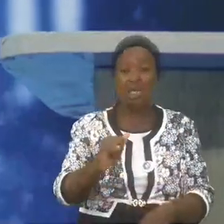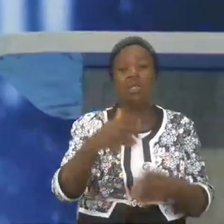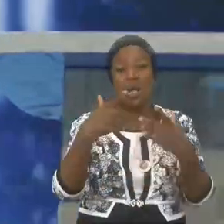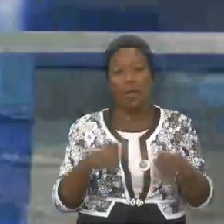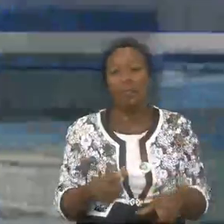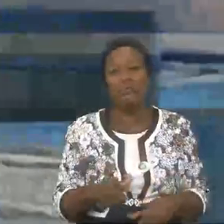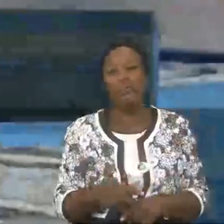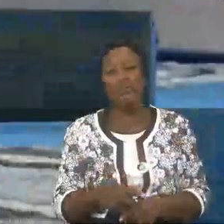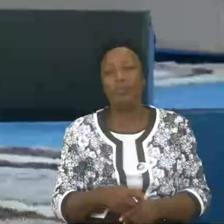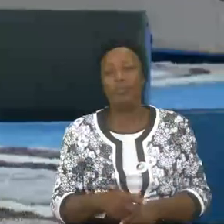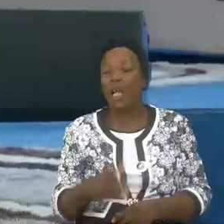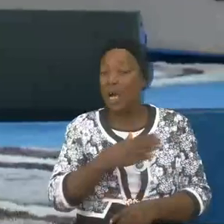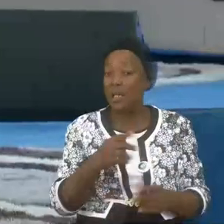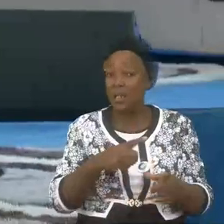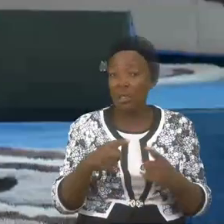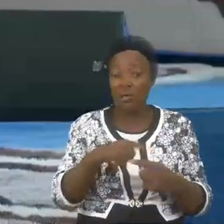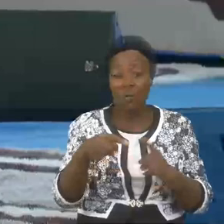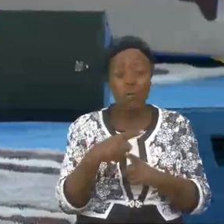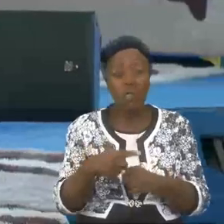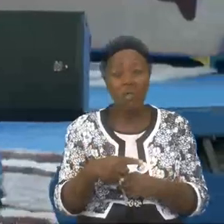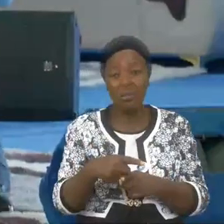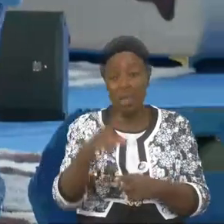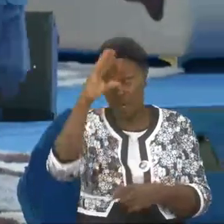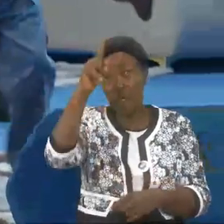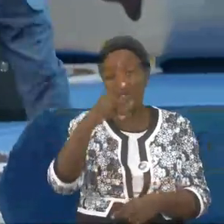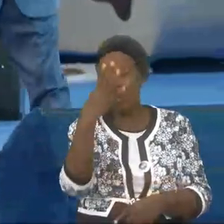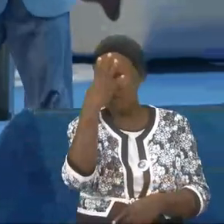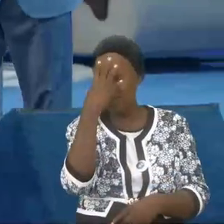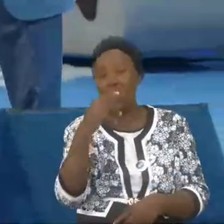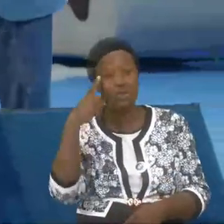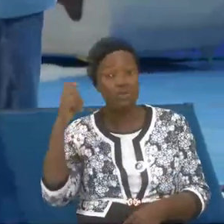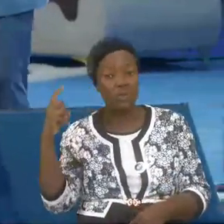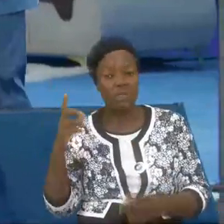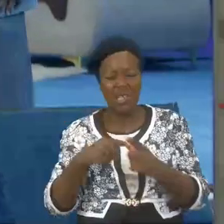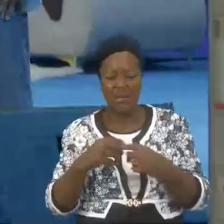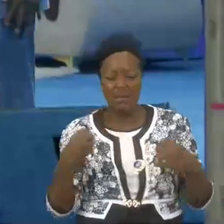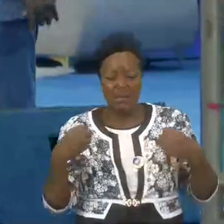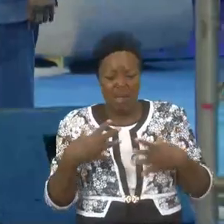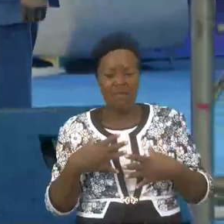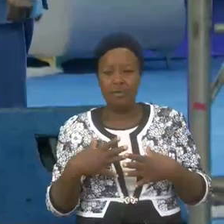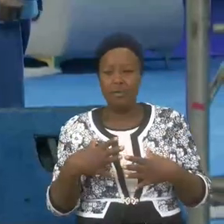arrivera. Et quand il a rêvé, cela l'a effrayé.